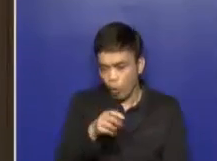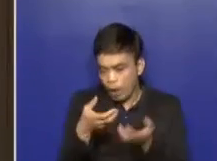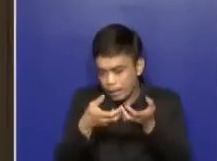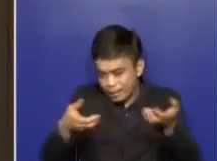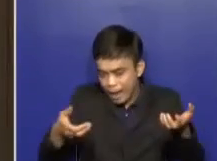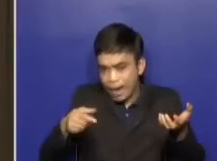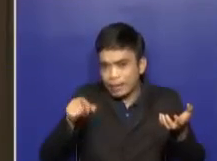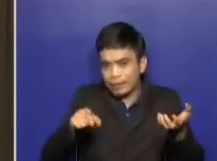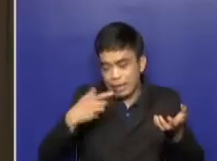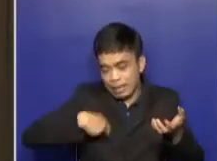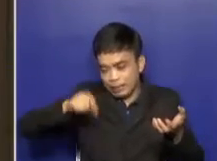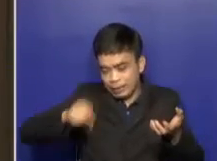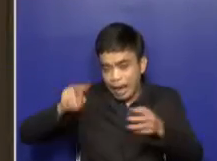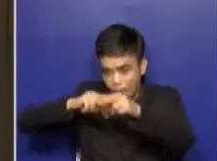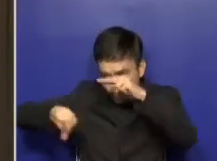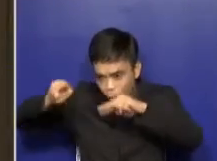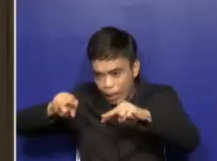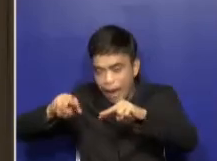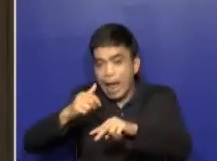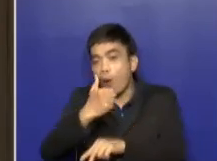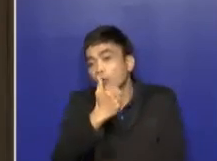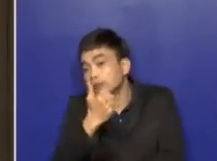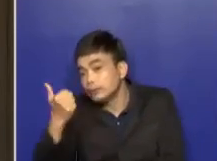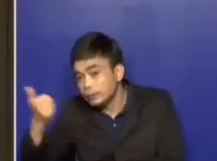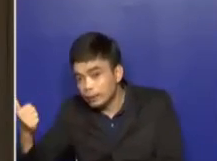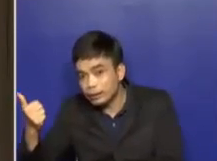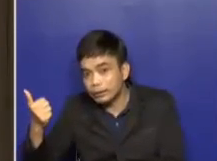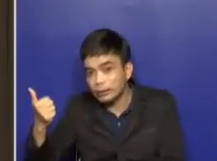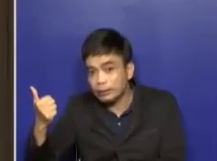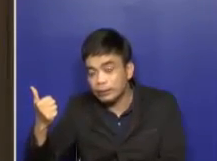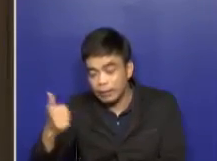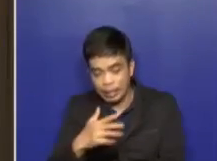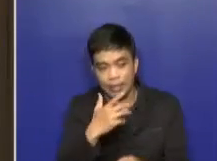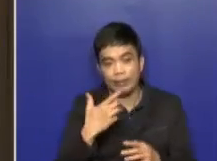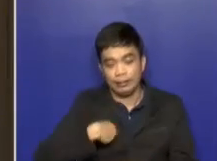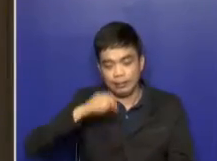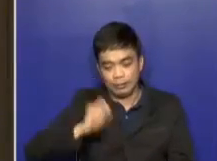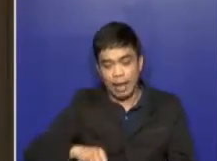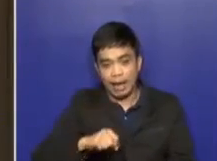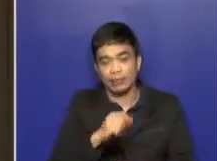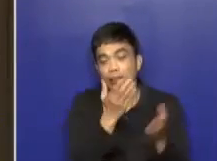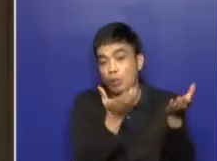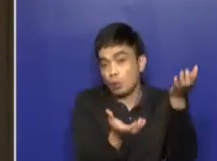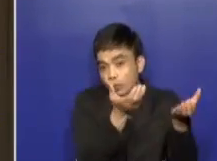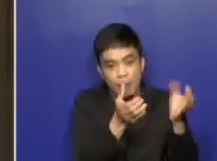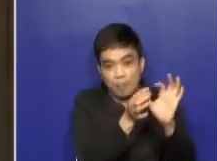ยุติธรรมนะเฉพาะศาลปกครองกับศาลอื่นเท่านั้นเพราะวิธีการพิจารณาคดีมันต่างกันอย่างนี้ไหมครับ